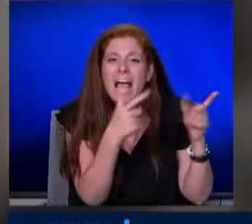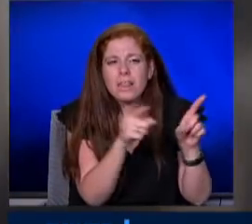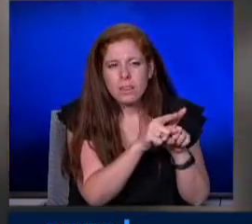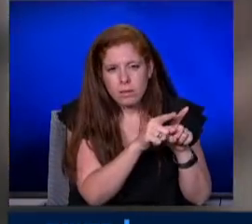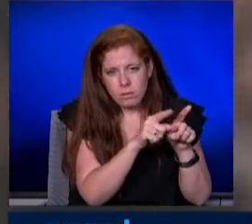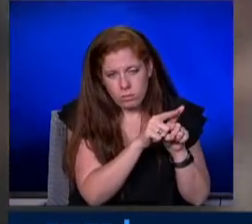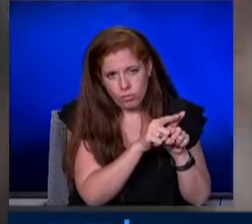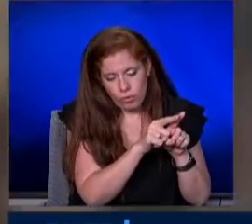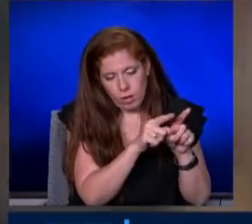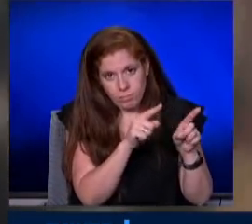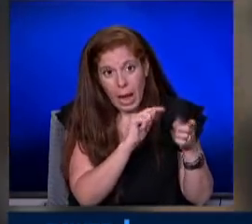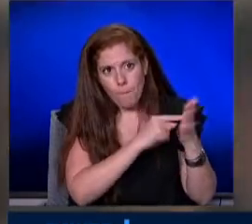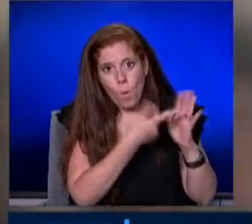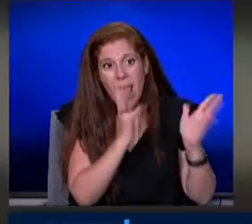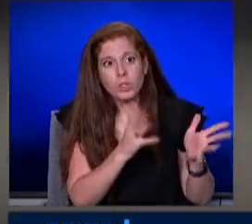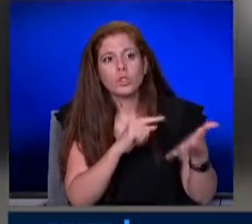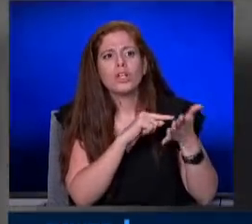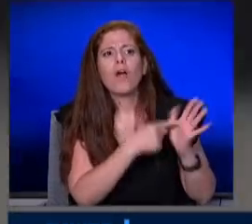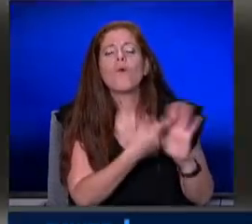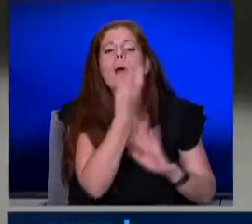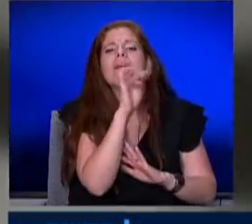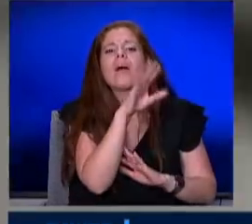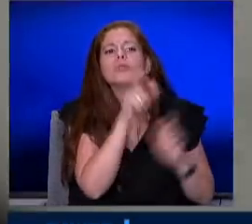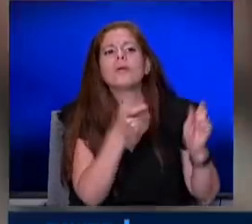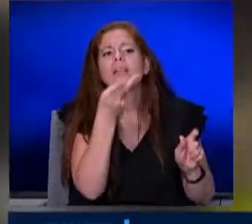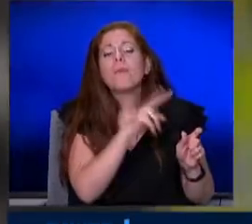את חייהם של 45 בני אדם בשנה שעברה.